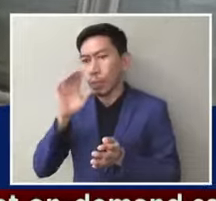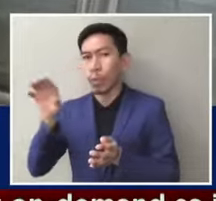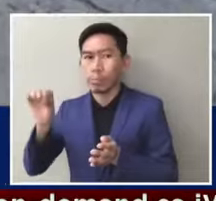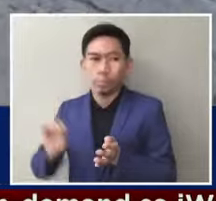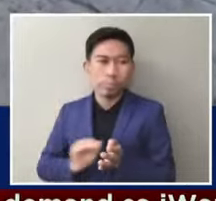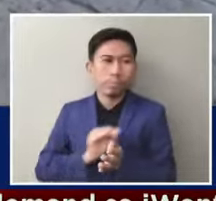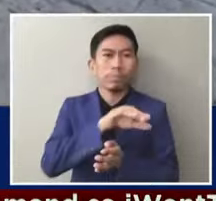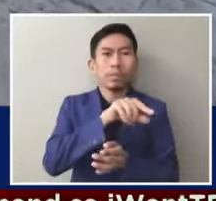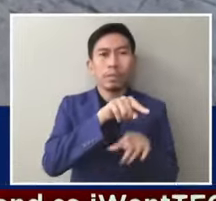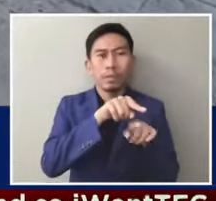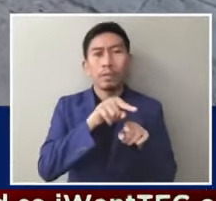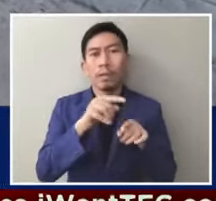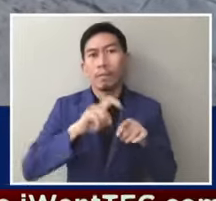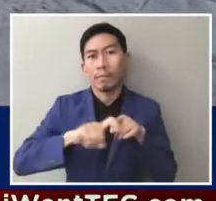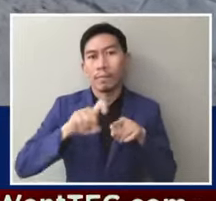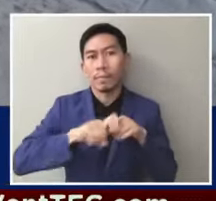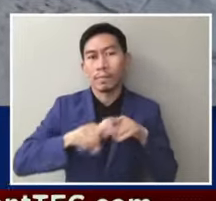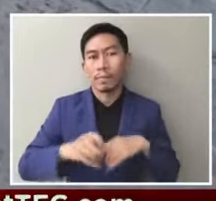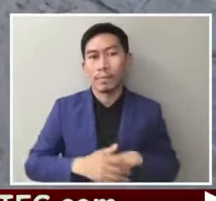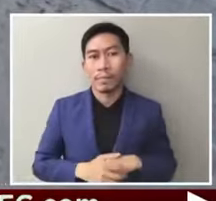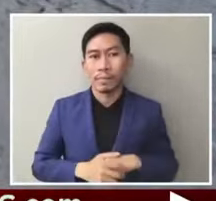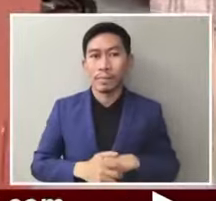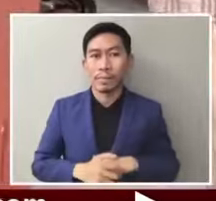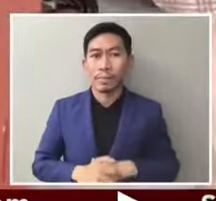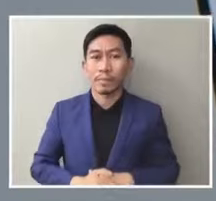L. Chico, ABS-CBN News.